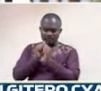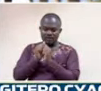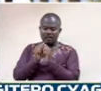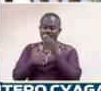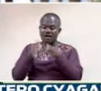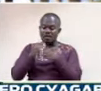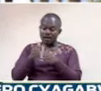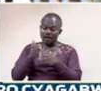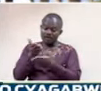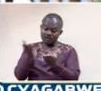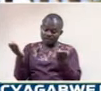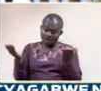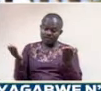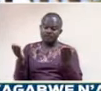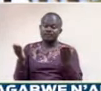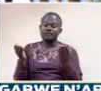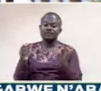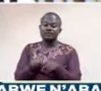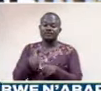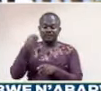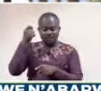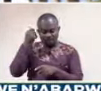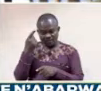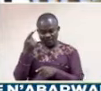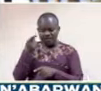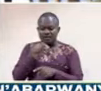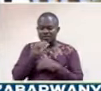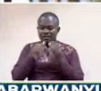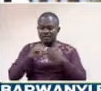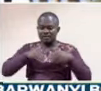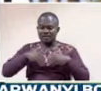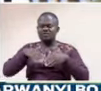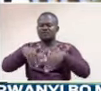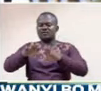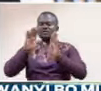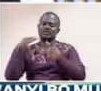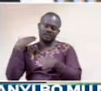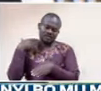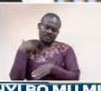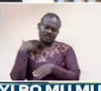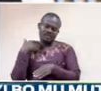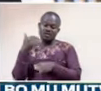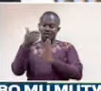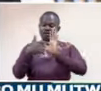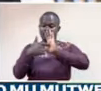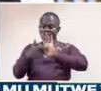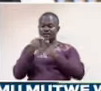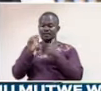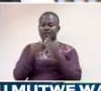abubaka hejuru yayo ubwo nabo bari mu bahakana bari no mu bapfobya genocide, aho bigaragara ko